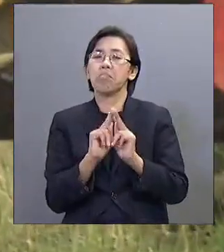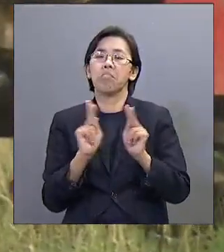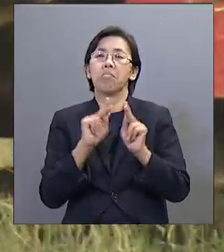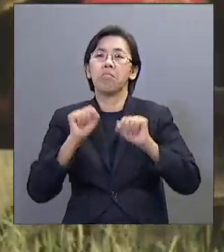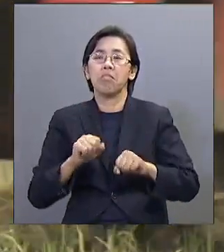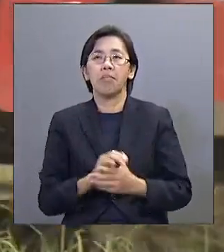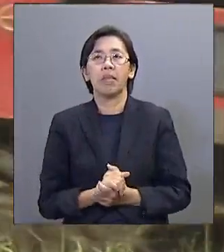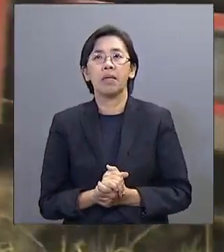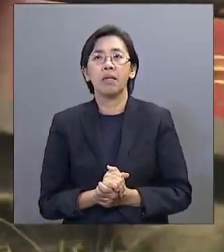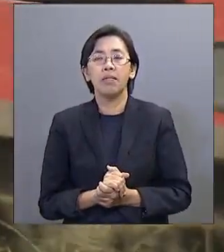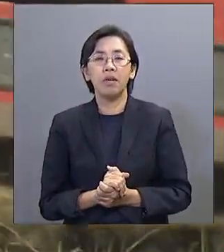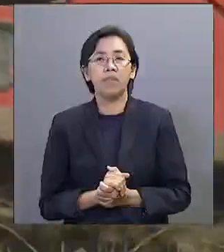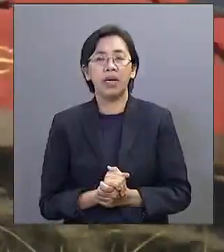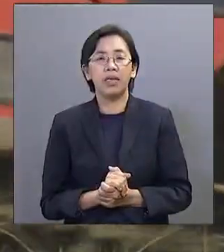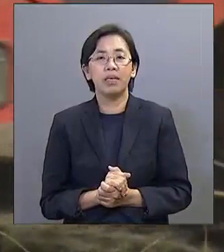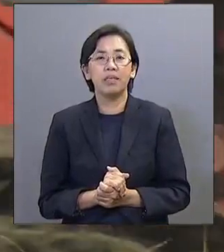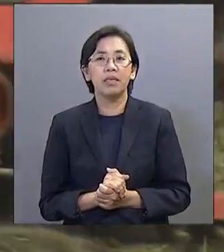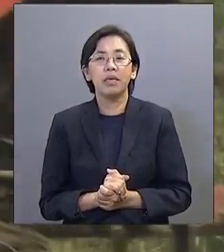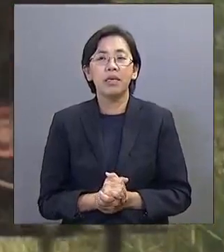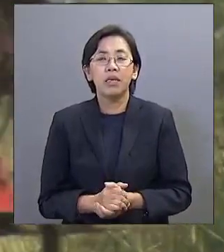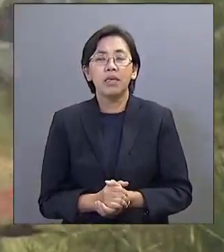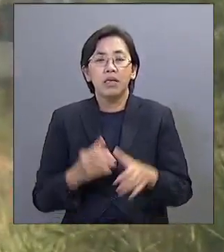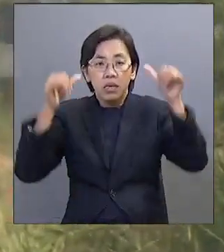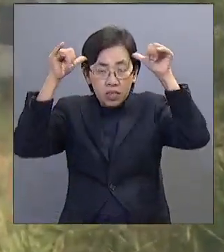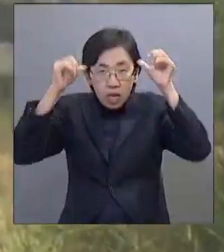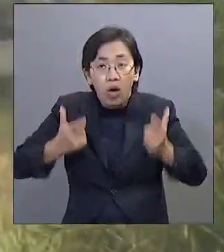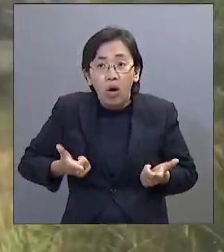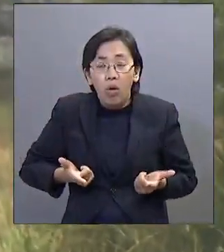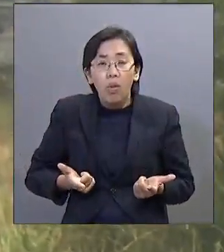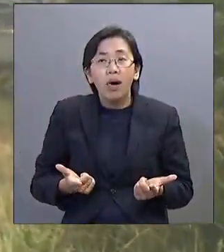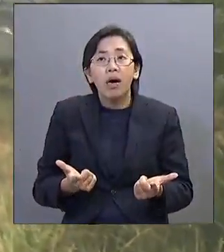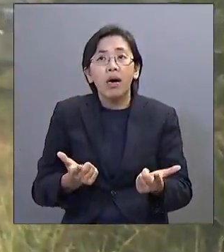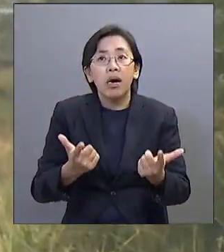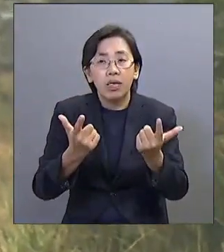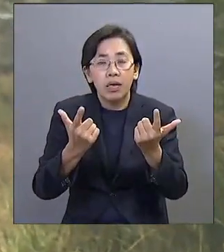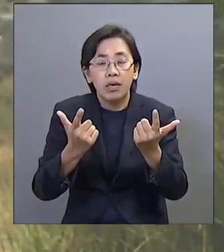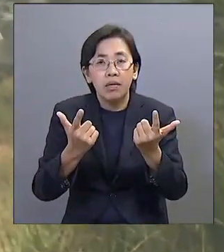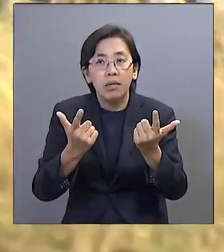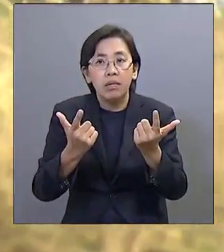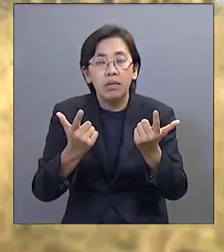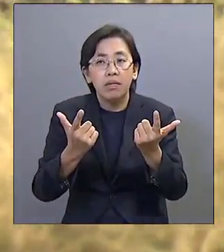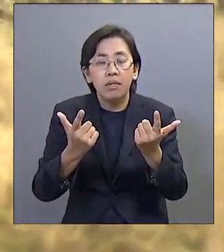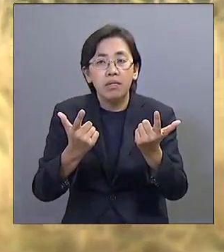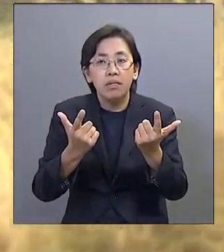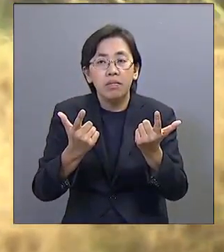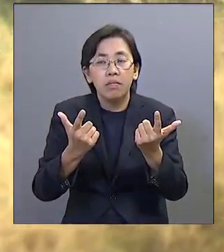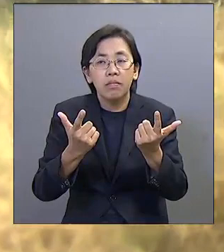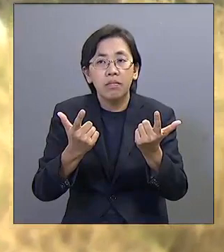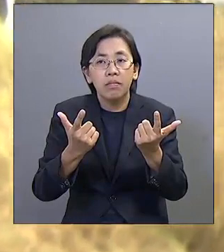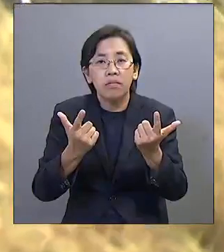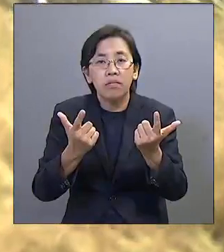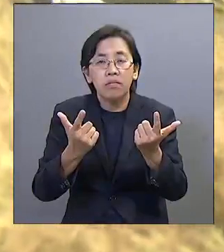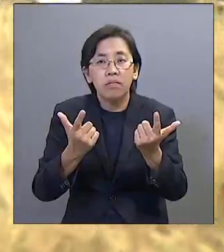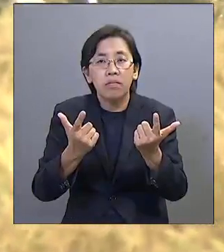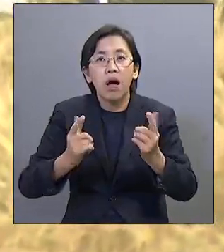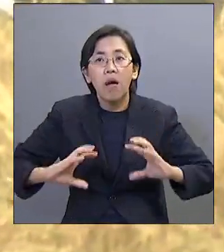ว่าในอดีตการปลูกข้าวเนี่ยใช้ควายไถนาใช่มั้ยคะควายไถไปก็ขับถ่ายลงไปในแปลงค่ะจากนั้นไถ